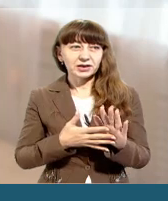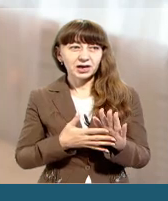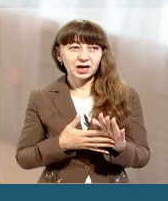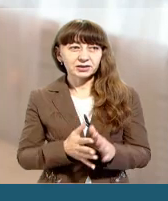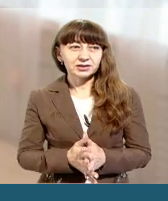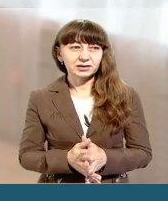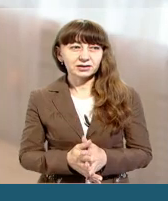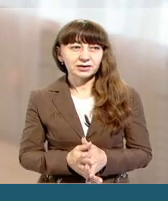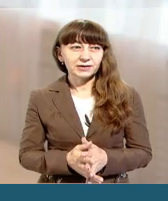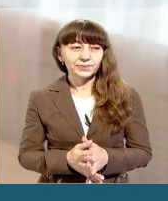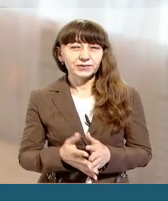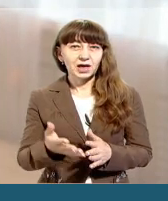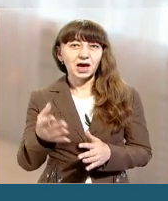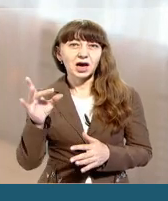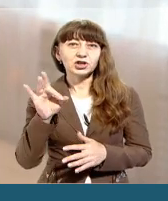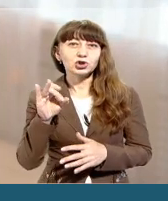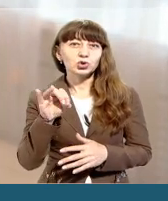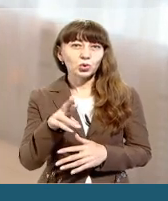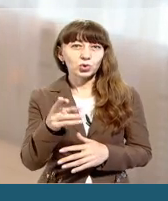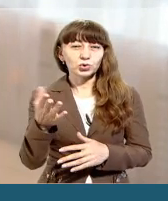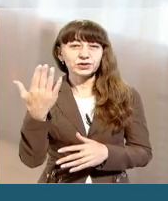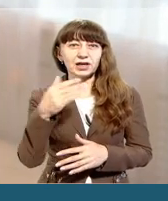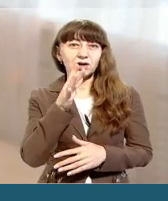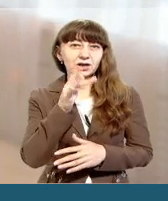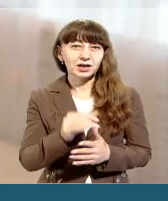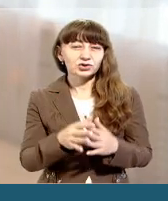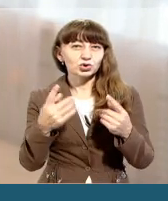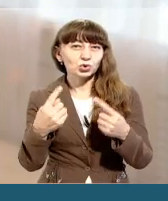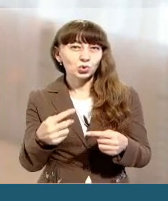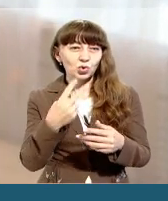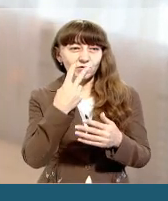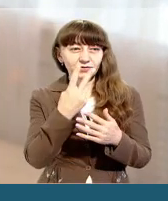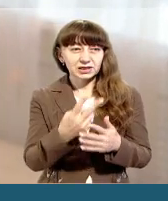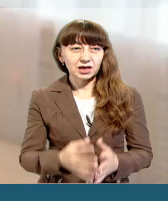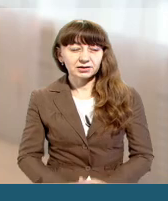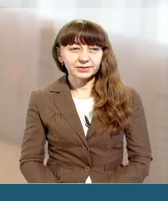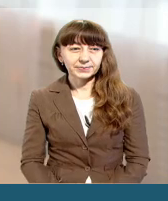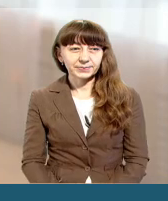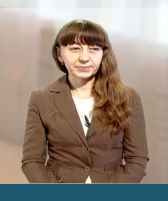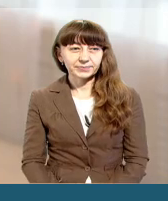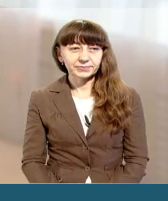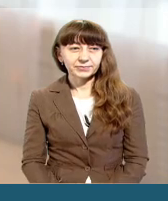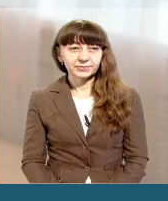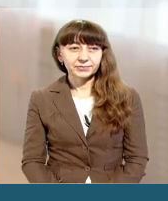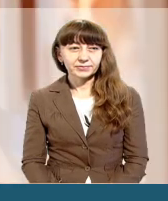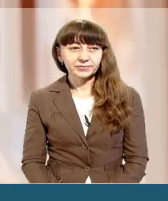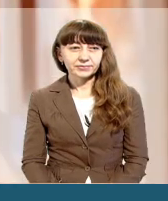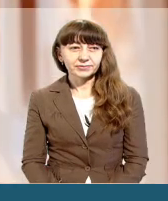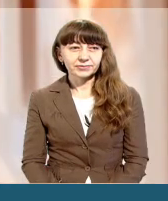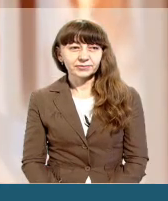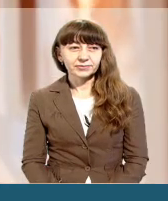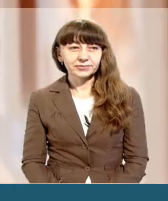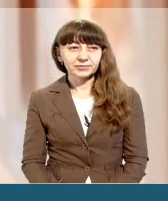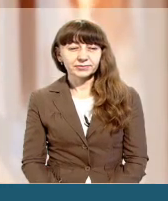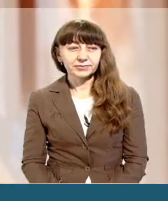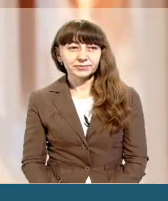мен композициясы таңғалдырды. Бұл көрме рухани байып, ұлттық мәдениетімізді қайта жаңғыртуға үлкен ықпалы жасайды деген ойдамын.